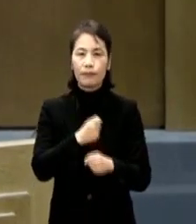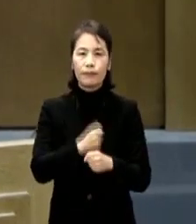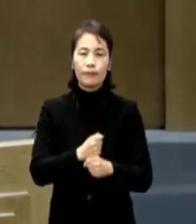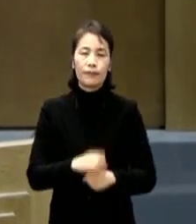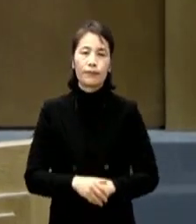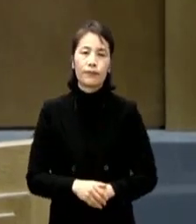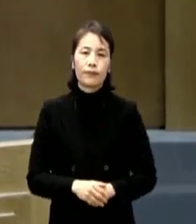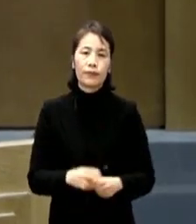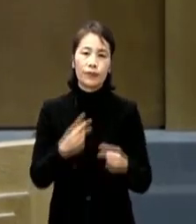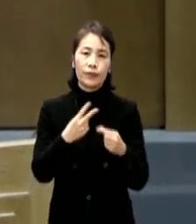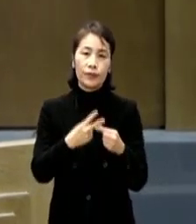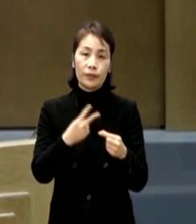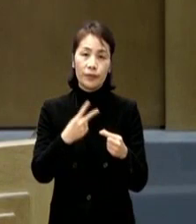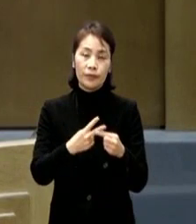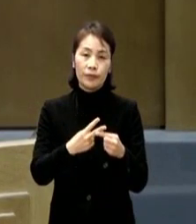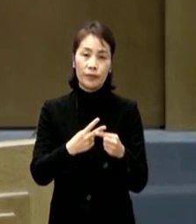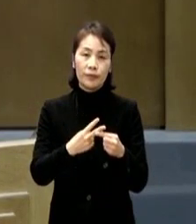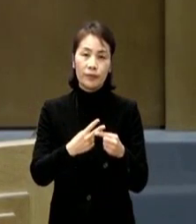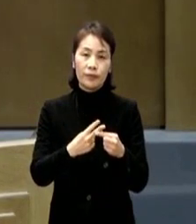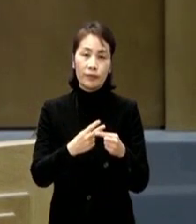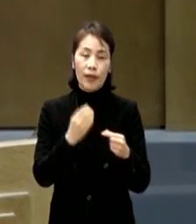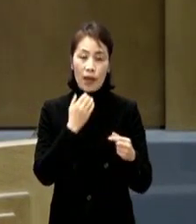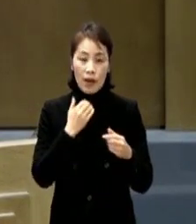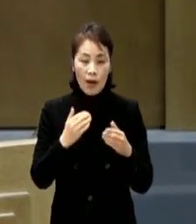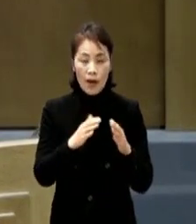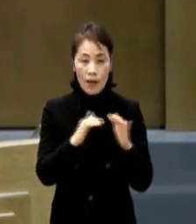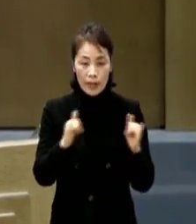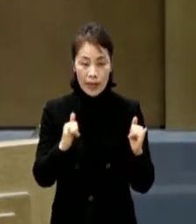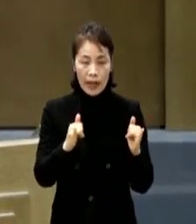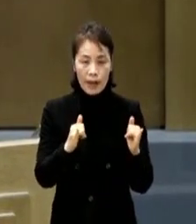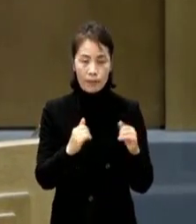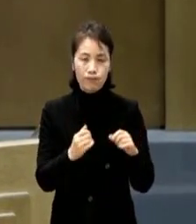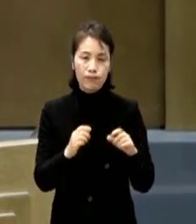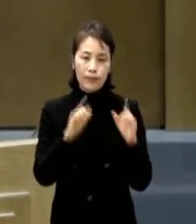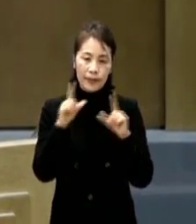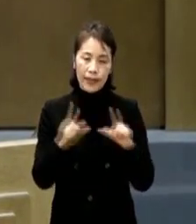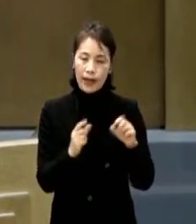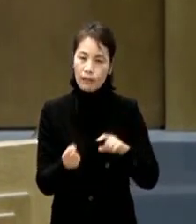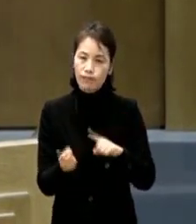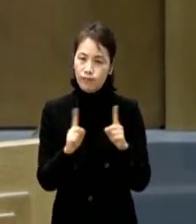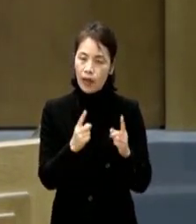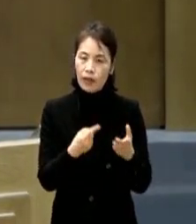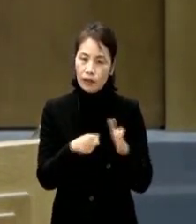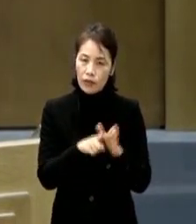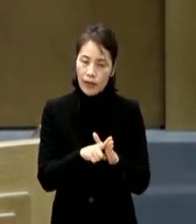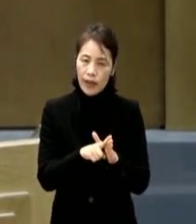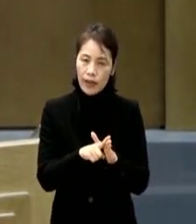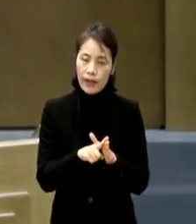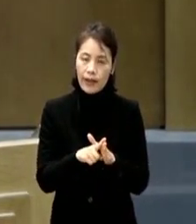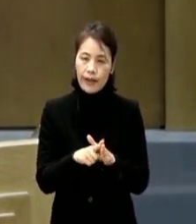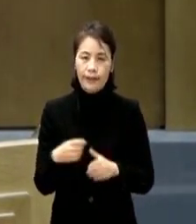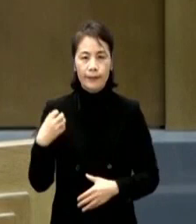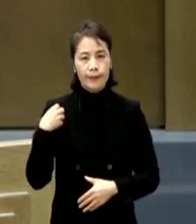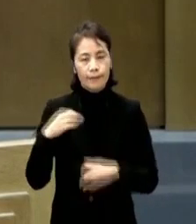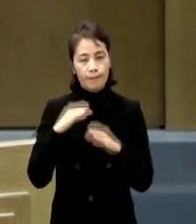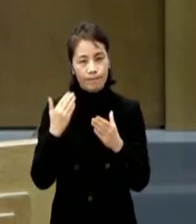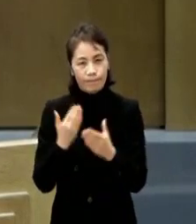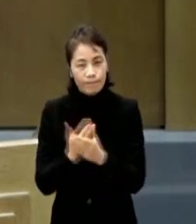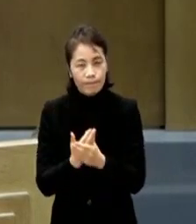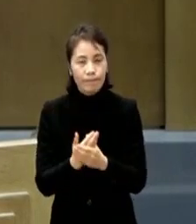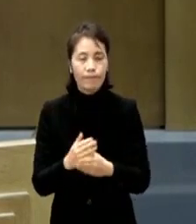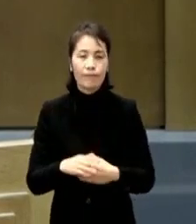둘째, 민생 안정으로 도민 누구에게나 든든한 버팀목이 되겠습니다. 복지 사각지대